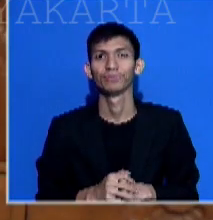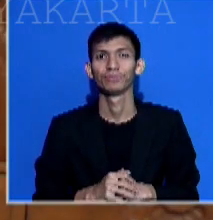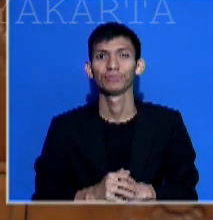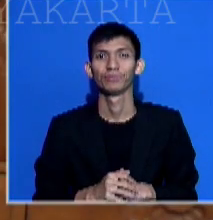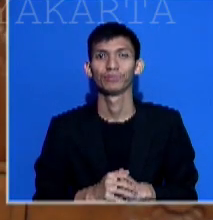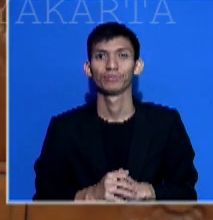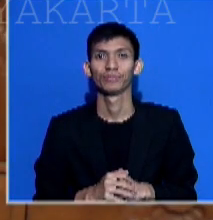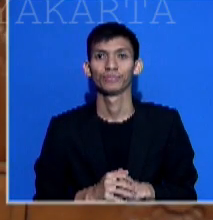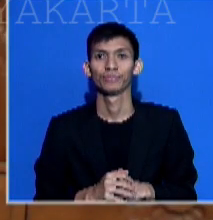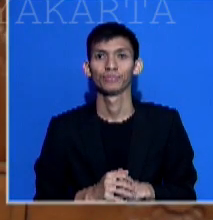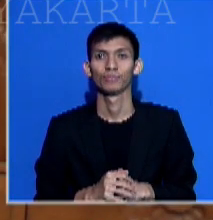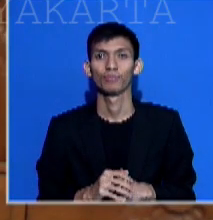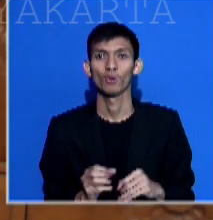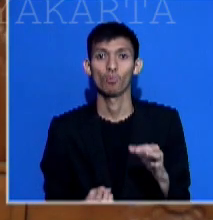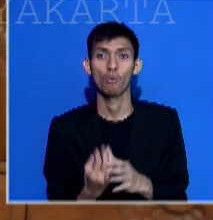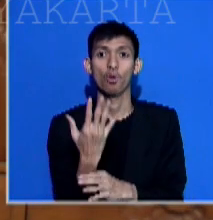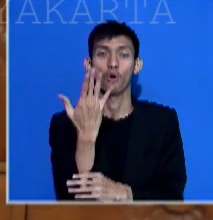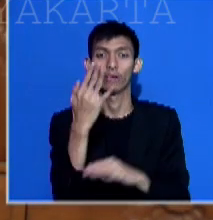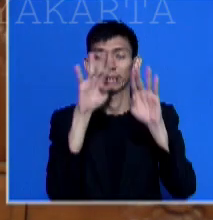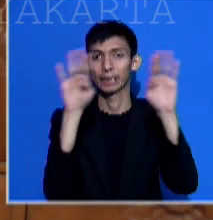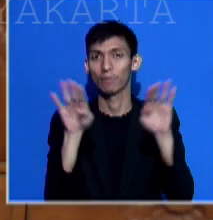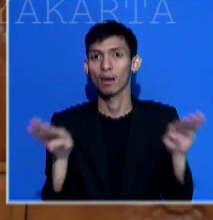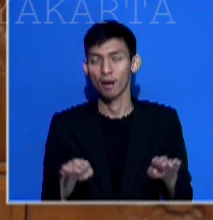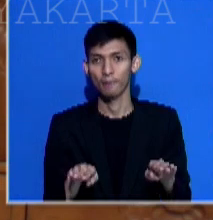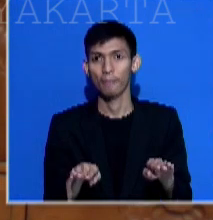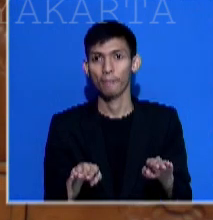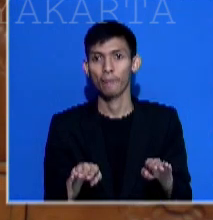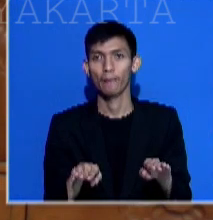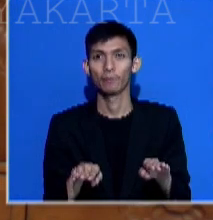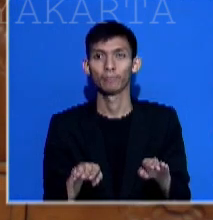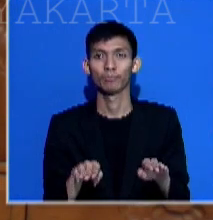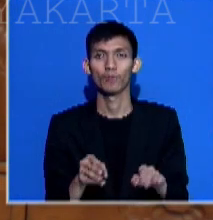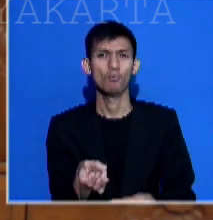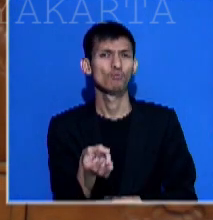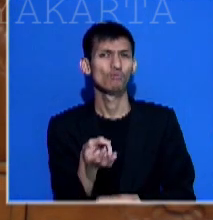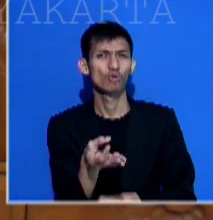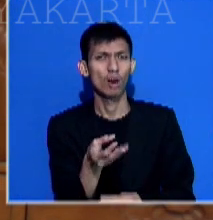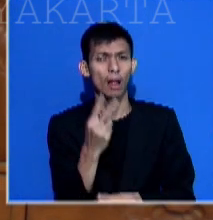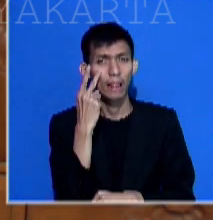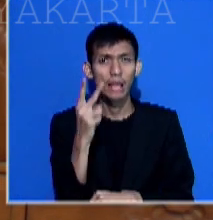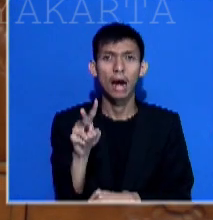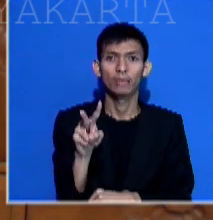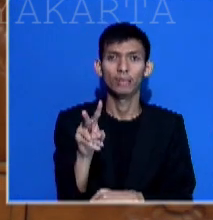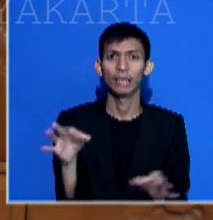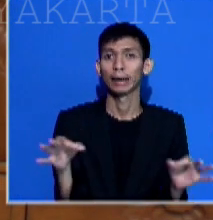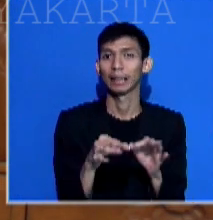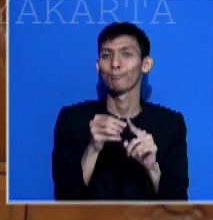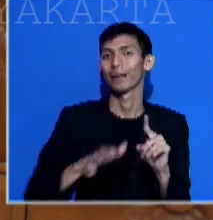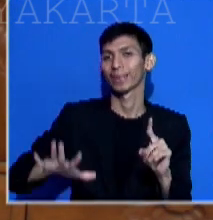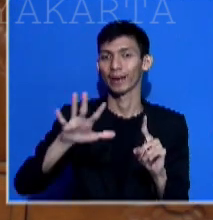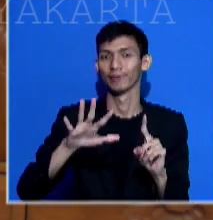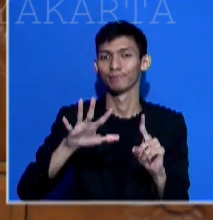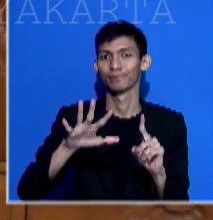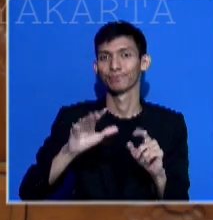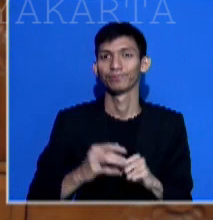Pandan Laut Lan Cemoro mujudaken setunggaling tanaman ingkang gampil dipun peraguli wontening lalat dan pesisir kalebet pesisir kesirat